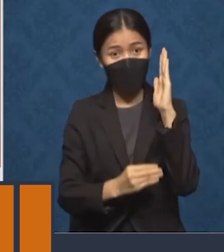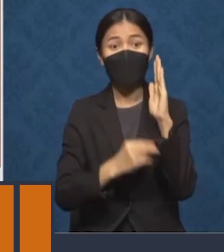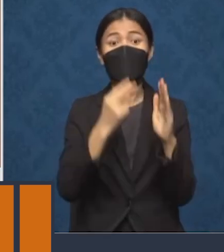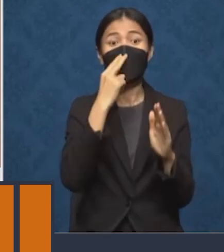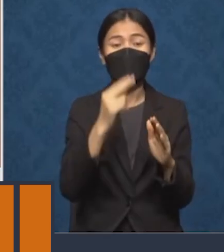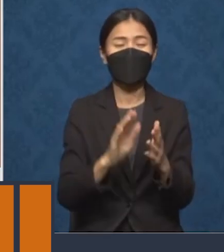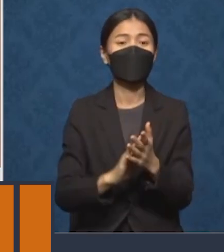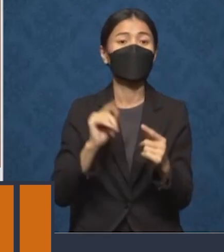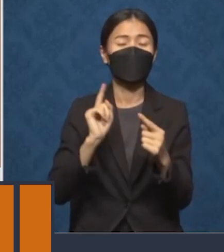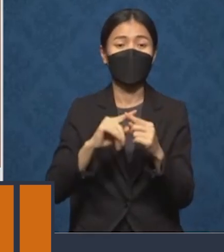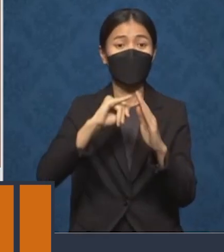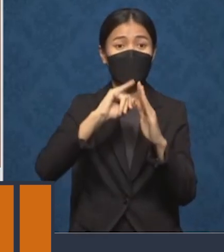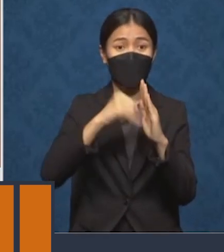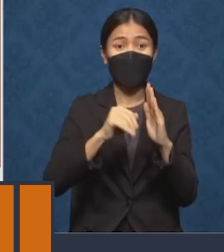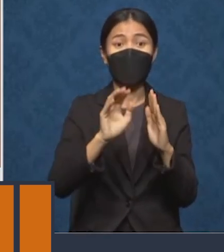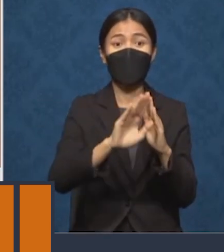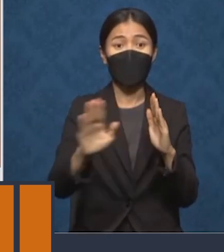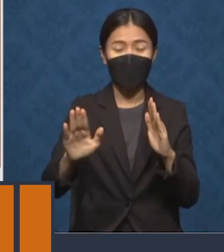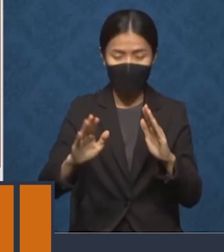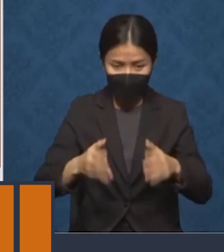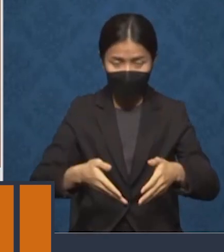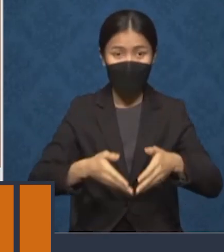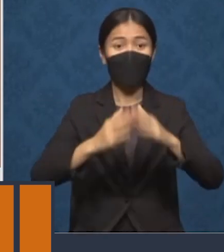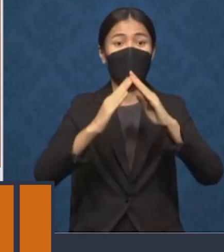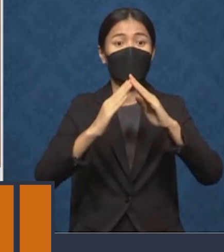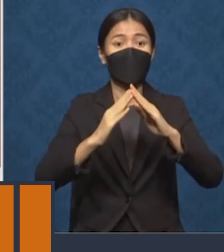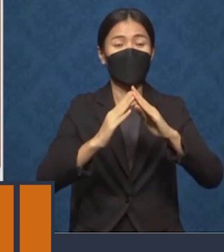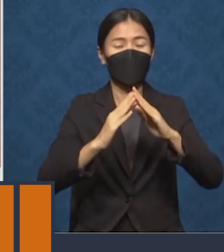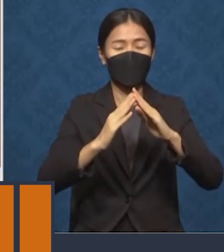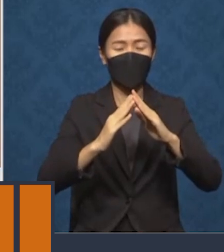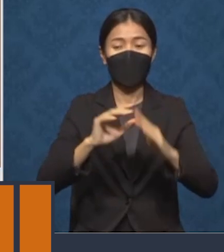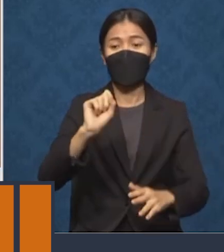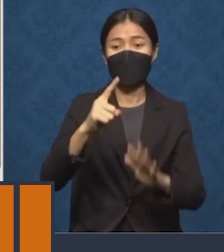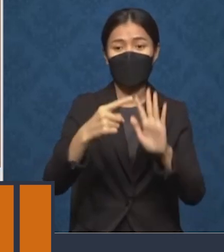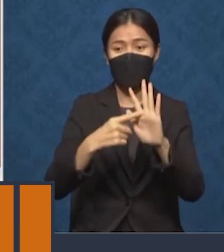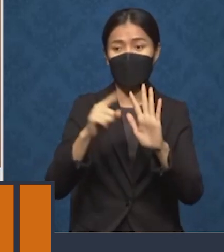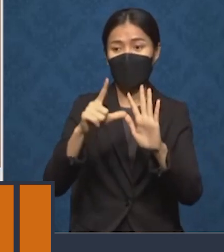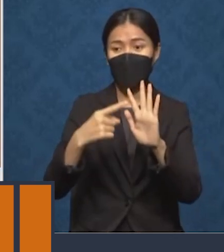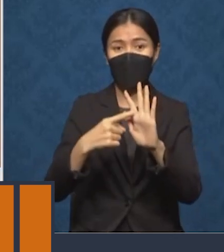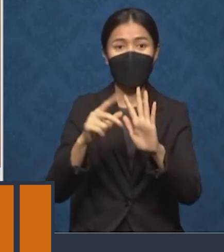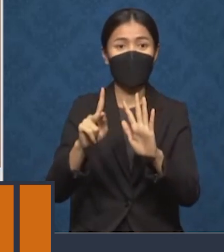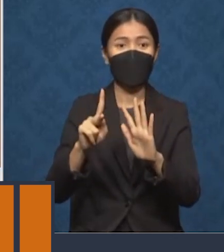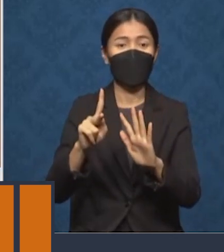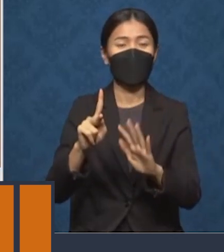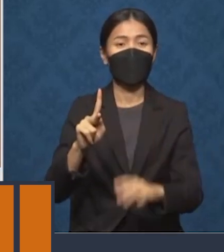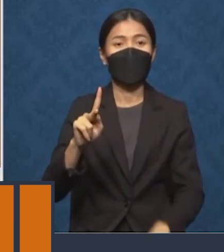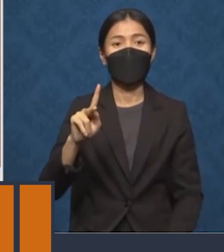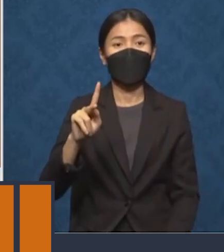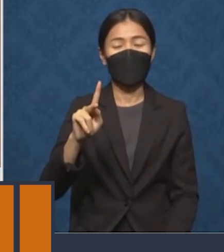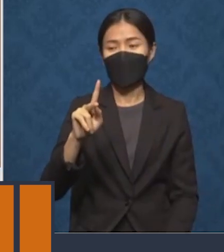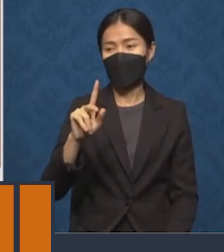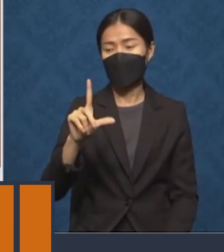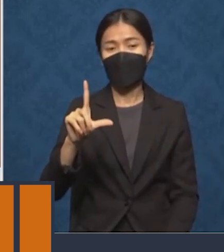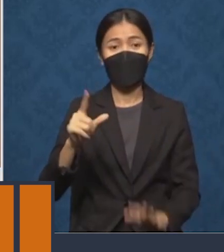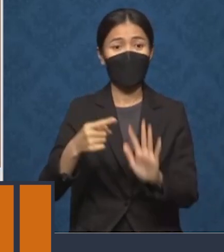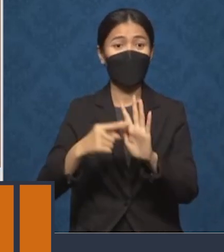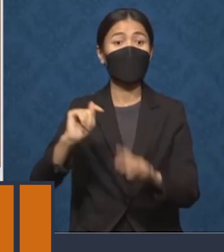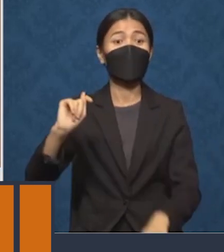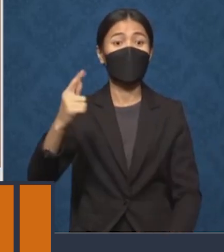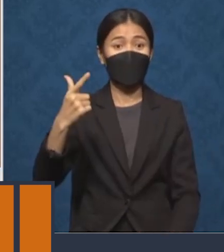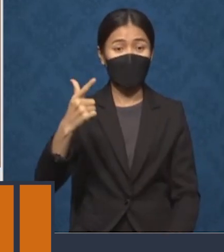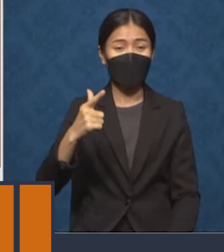ว่ามีสำนักงานที่ลงท้ายด้วยจังหวัดกี่สำนักงานฉันนั่งนับดูแล้วเนี่ยมีไม่ต่ำกว่